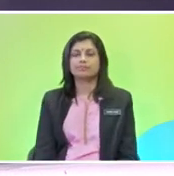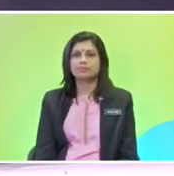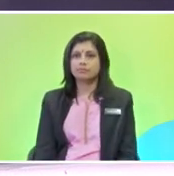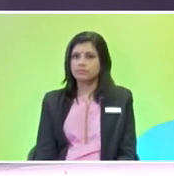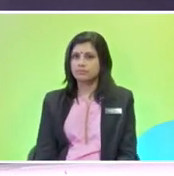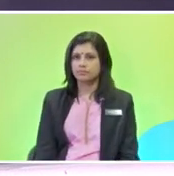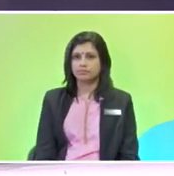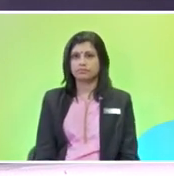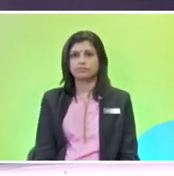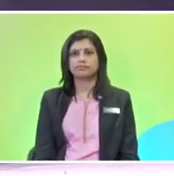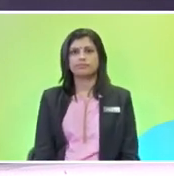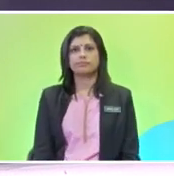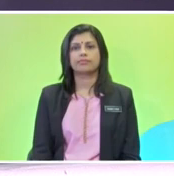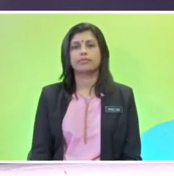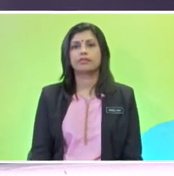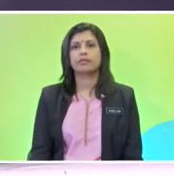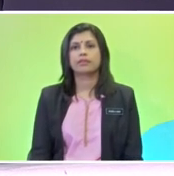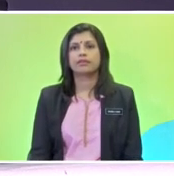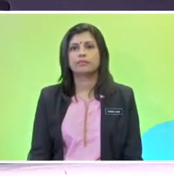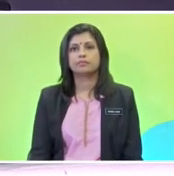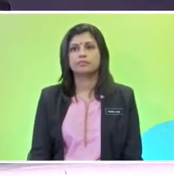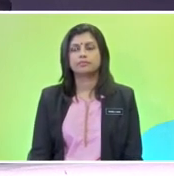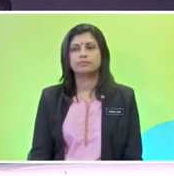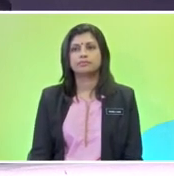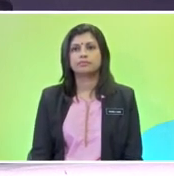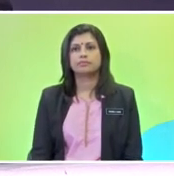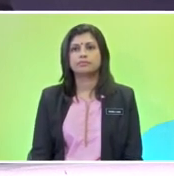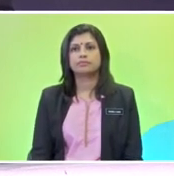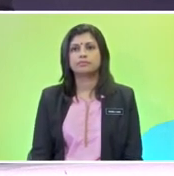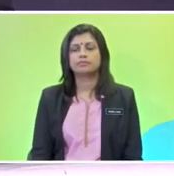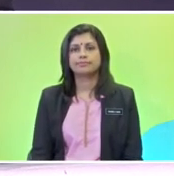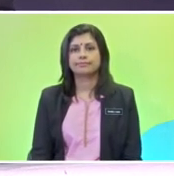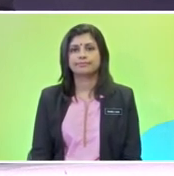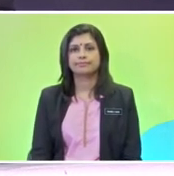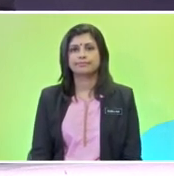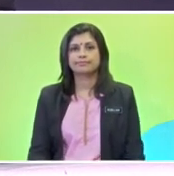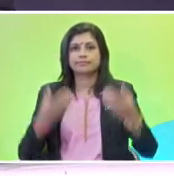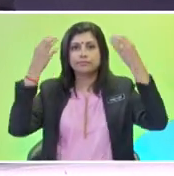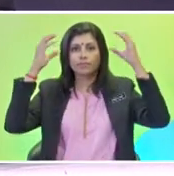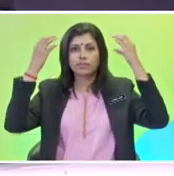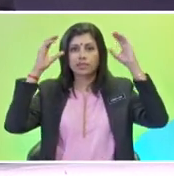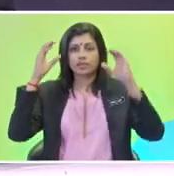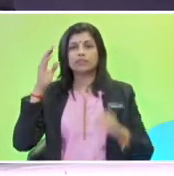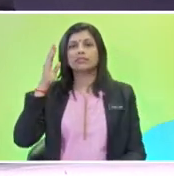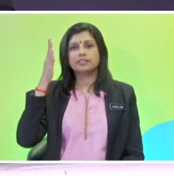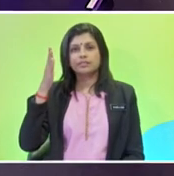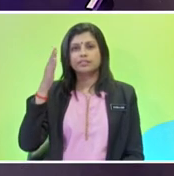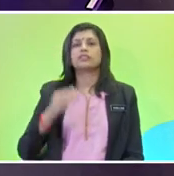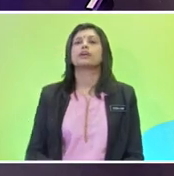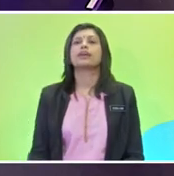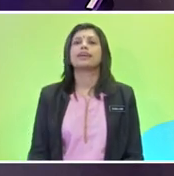berbeza. Betul. Tapi kita kena pandu mereka ikut cara yang betul. Betulkan yang biasa. Ya. Biasakan